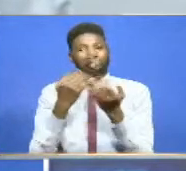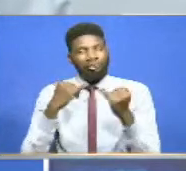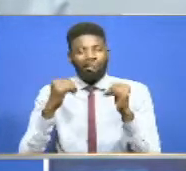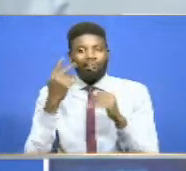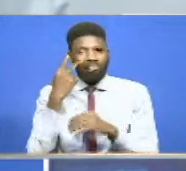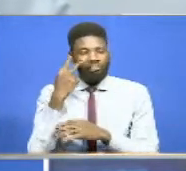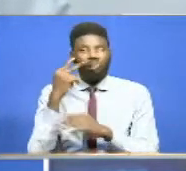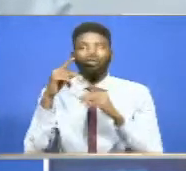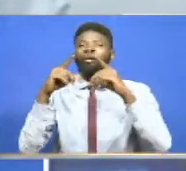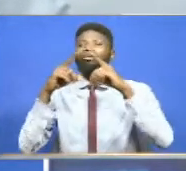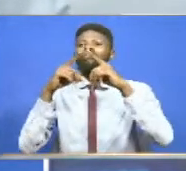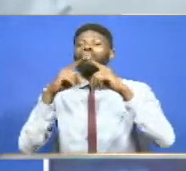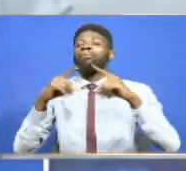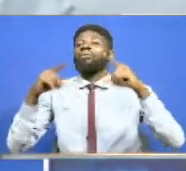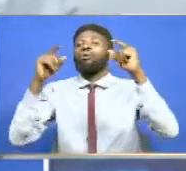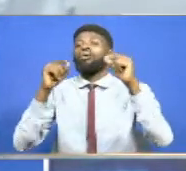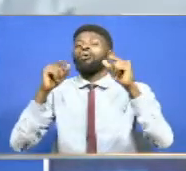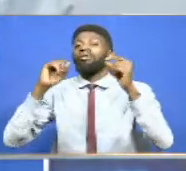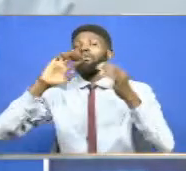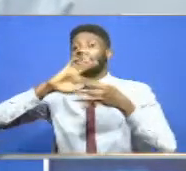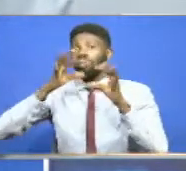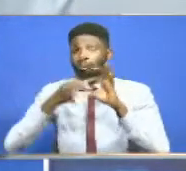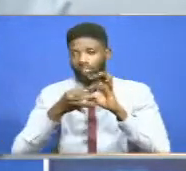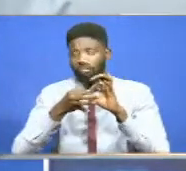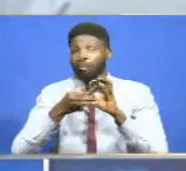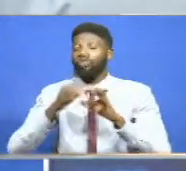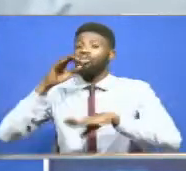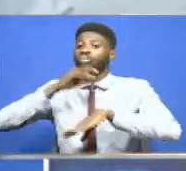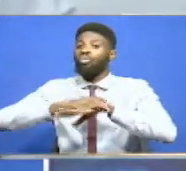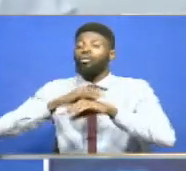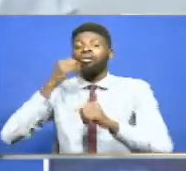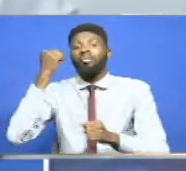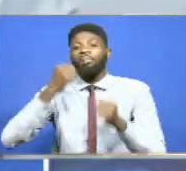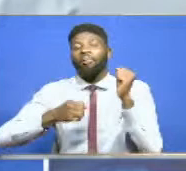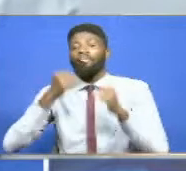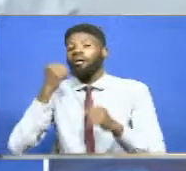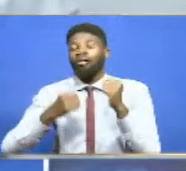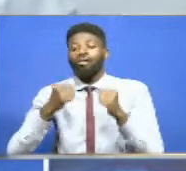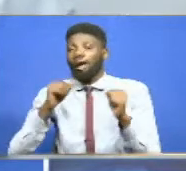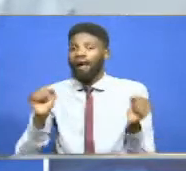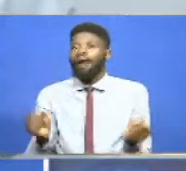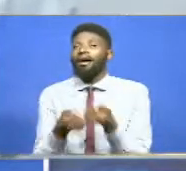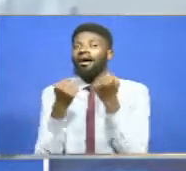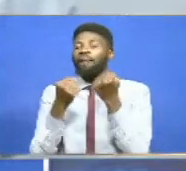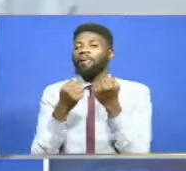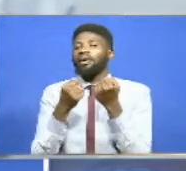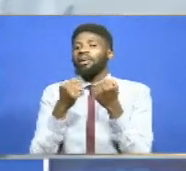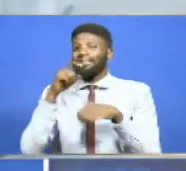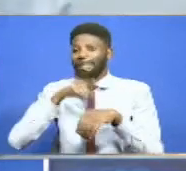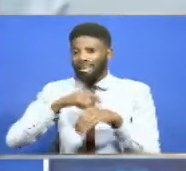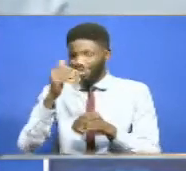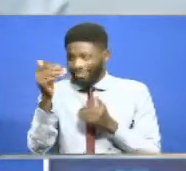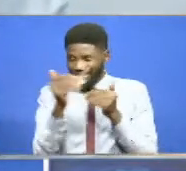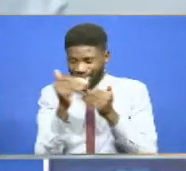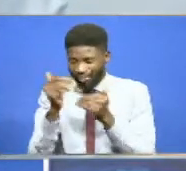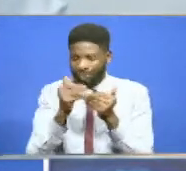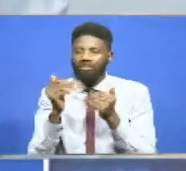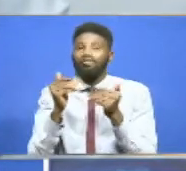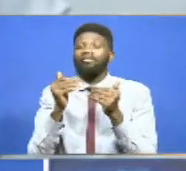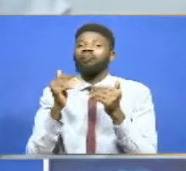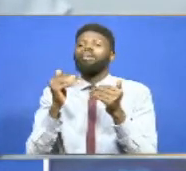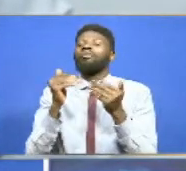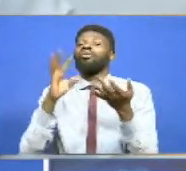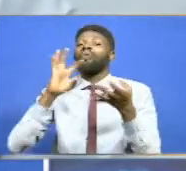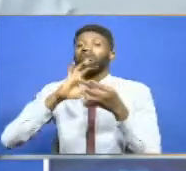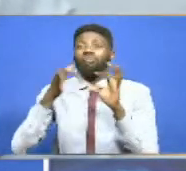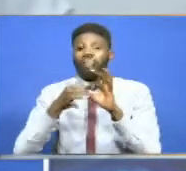test and it's a good marathon actually to happen even some few months towards the Olympics for to test your fitness.